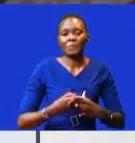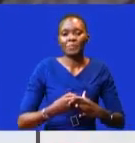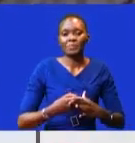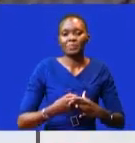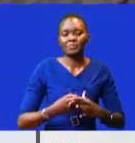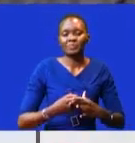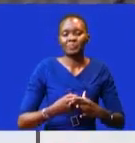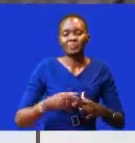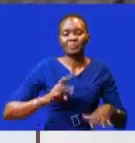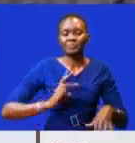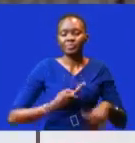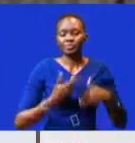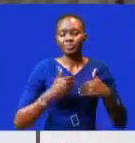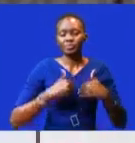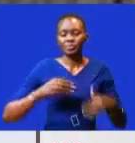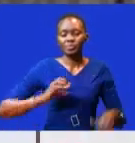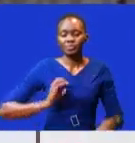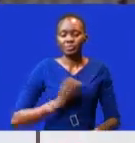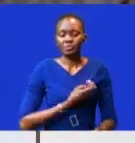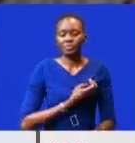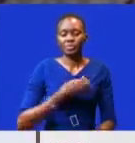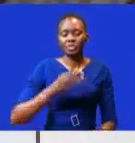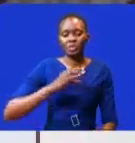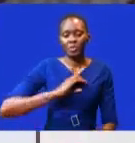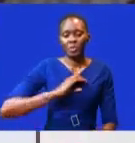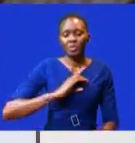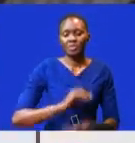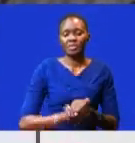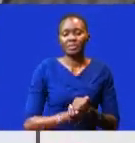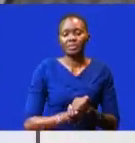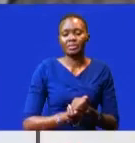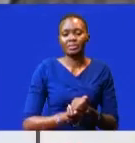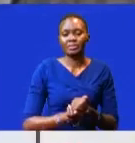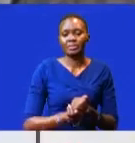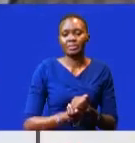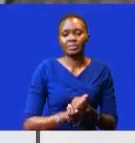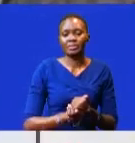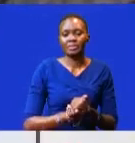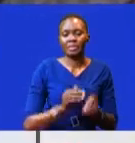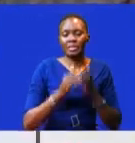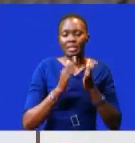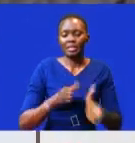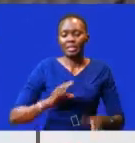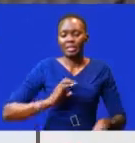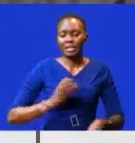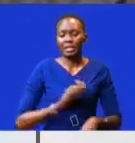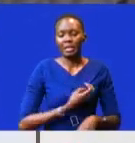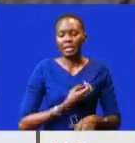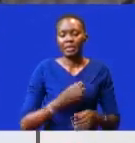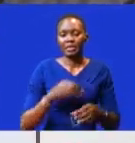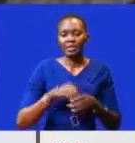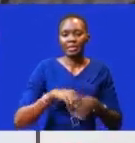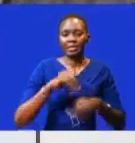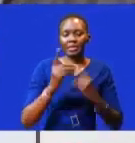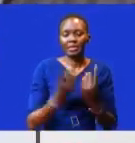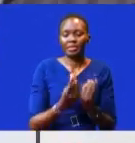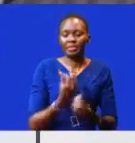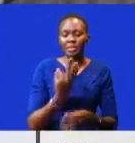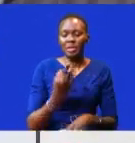wan gi nyathiwa kendo kijana marwa ma kende jatendwa e department